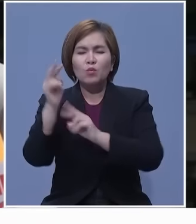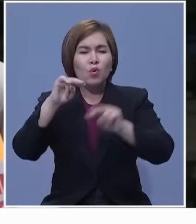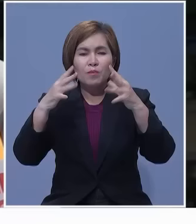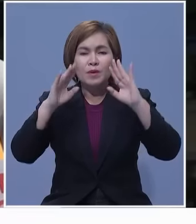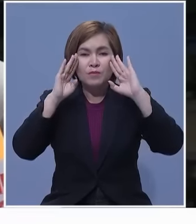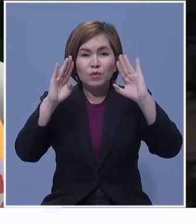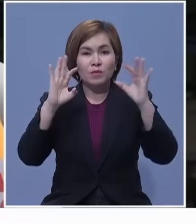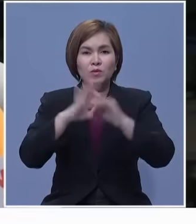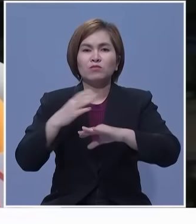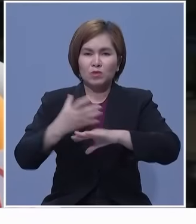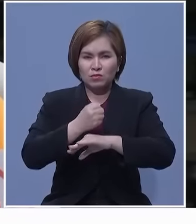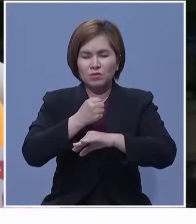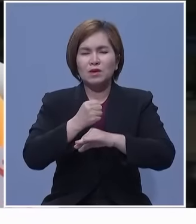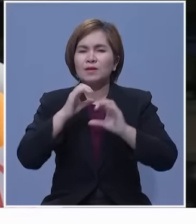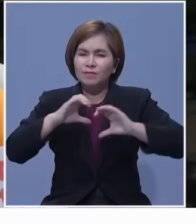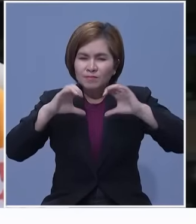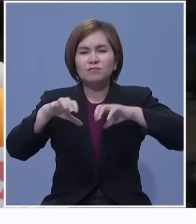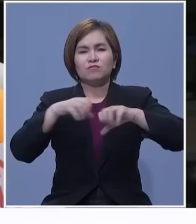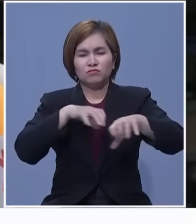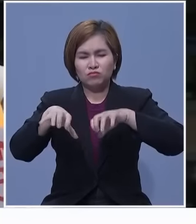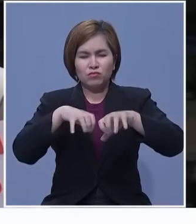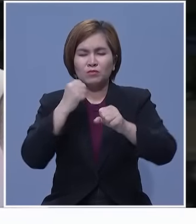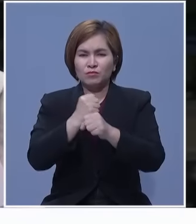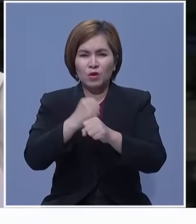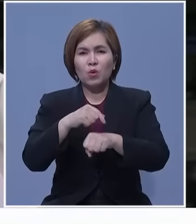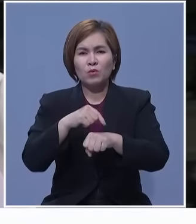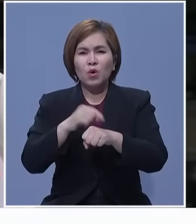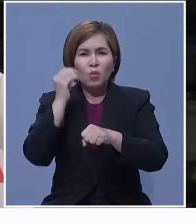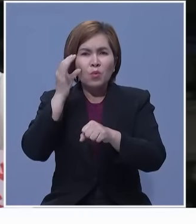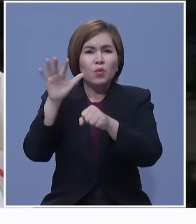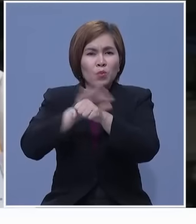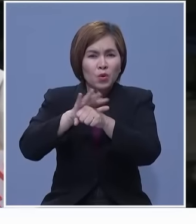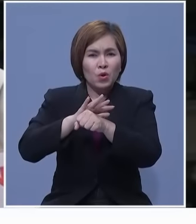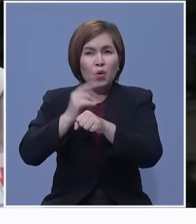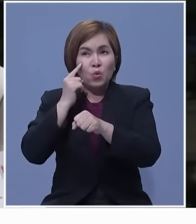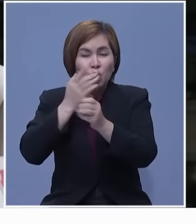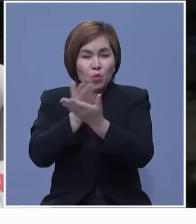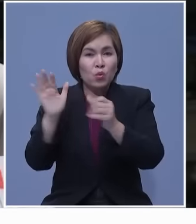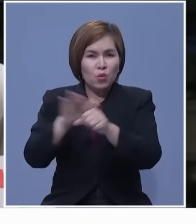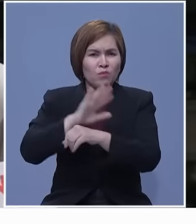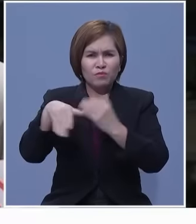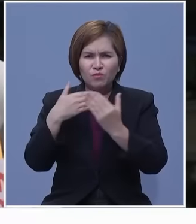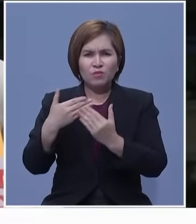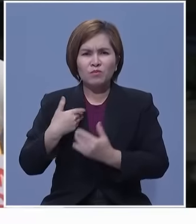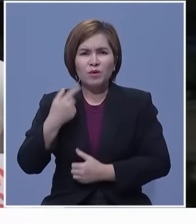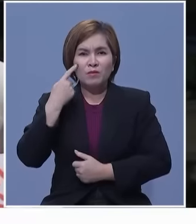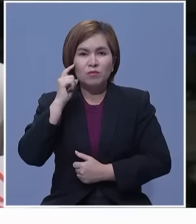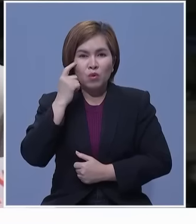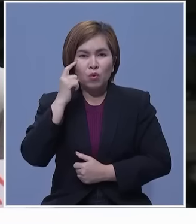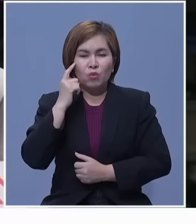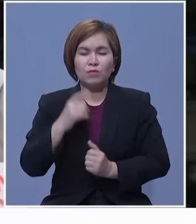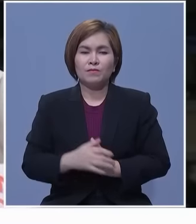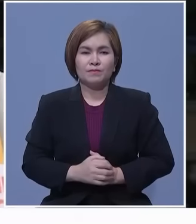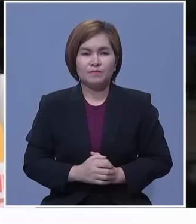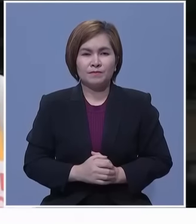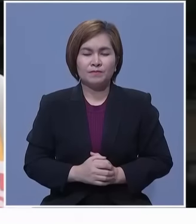การณ์ทางการเมืองและการบริหารราชการแผ่นดินที่จำกัดจึงไม่อาจรู้หรือควรรู้นะคะว่านายพิชิตเป็นบุคคลที่ขาดคุณสมบัติห